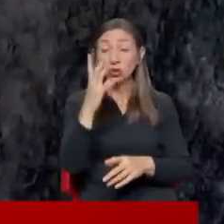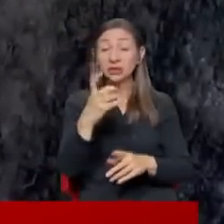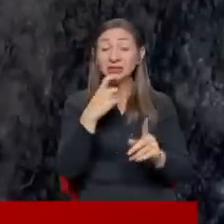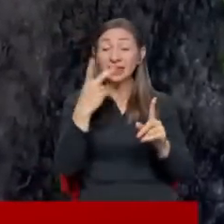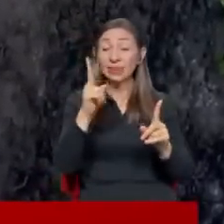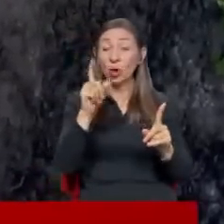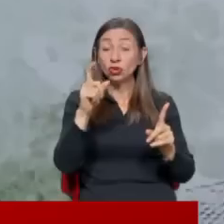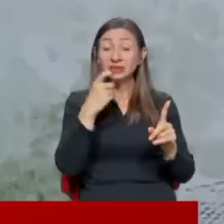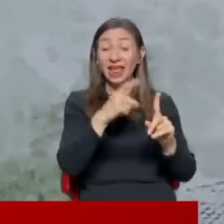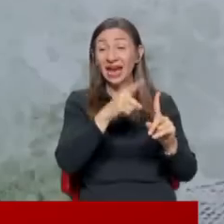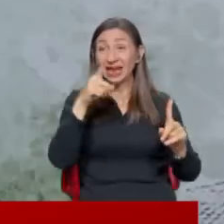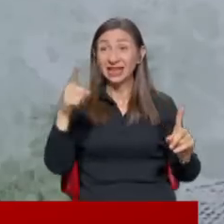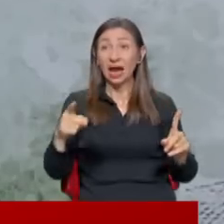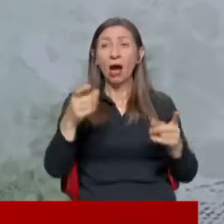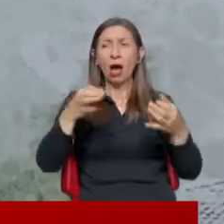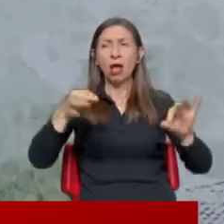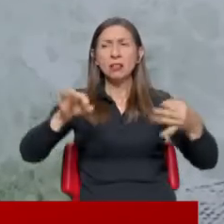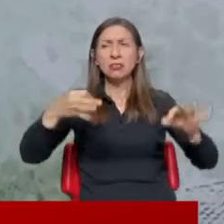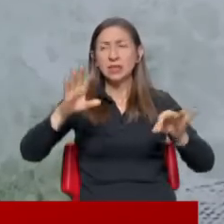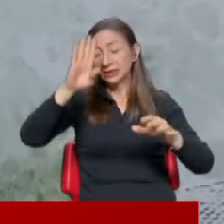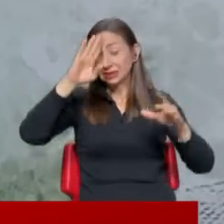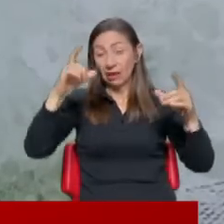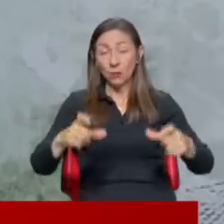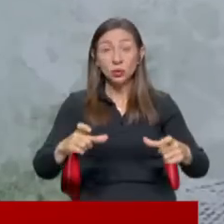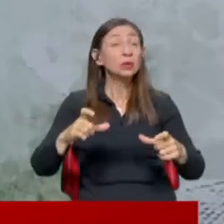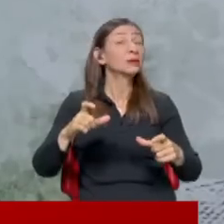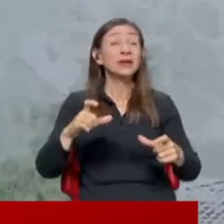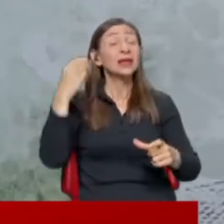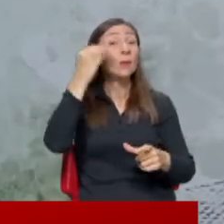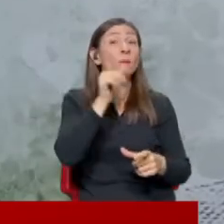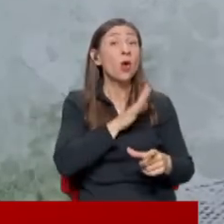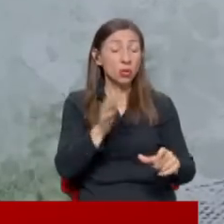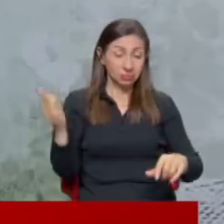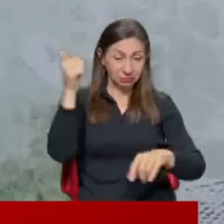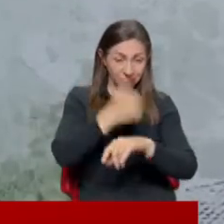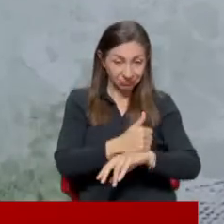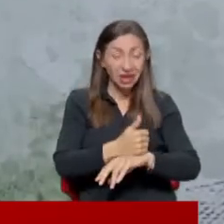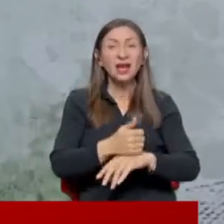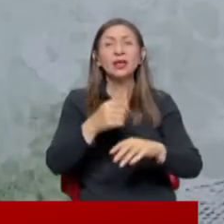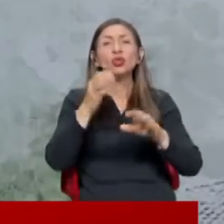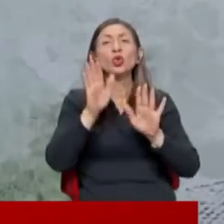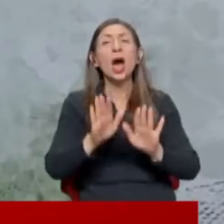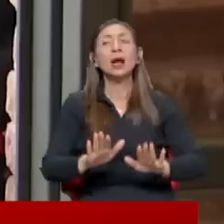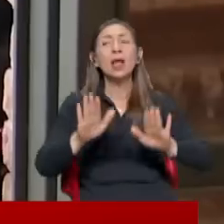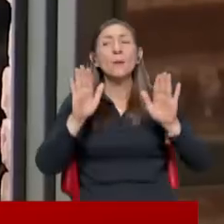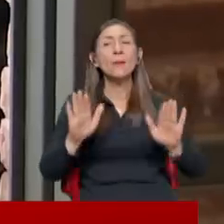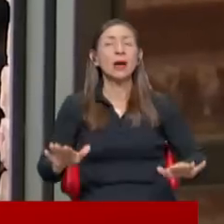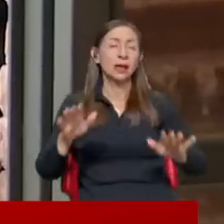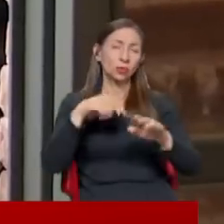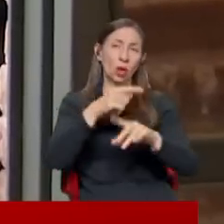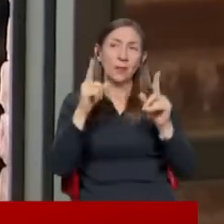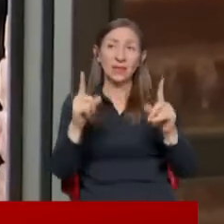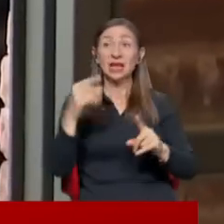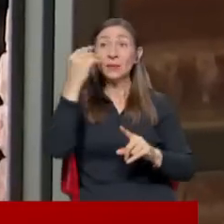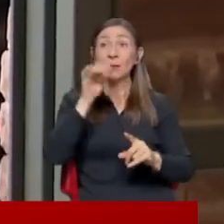yılından 2019 yılına kadar altın çağını yaşayan İstanbul, Ekrem İmamoğlu yönetiminde fetret devrine girdi dedi.